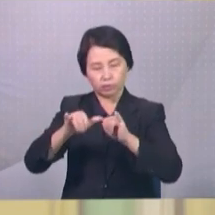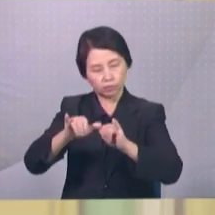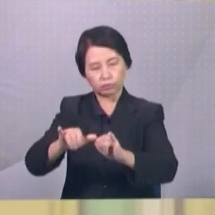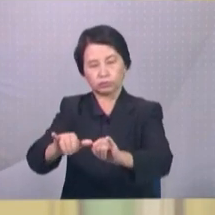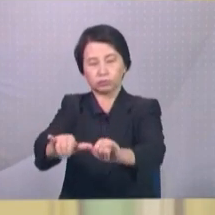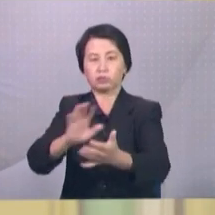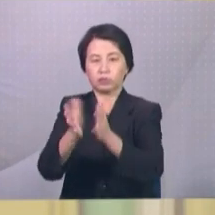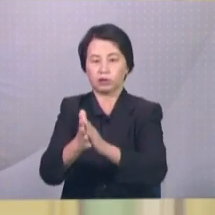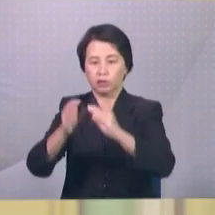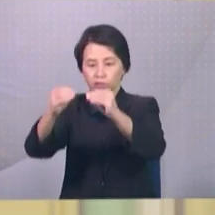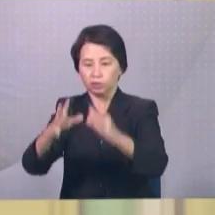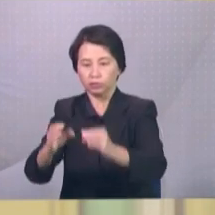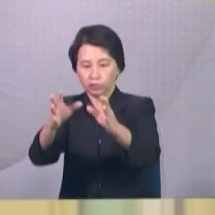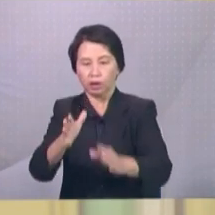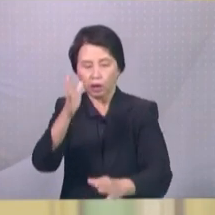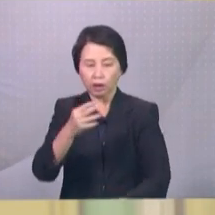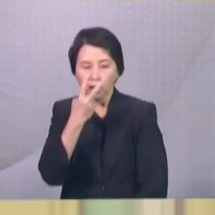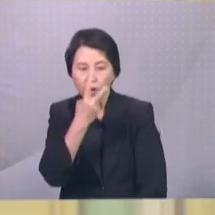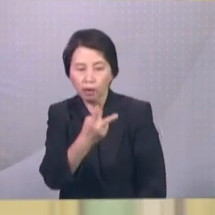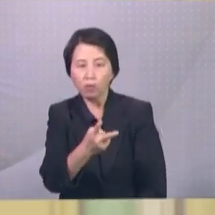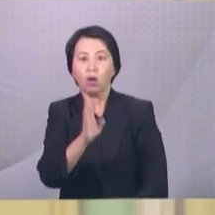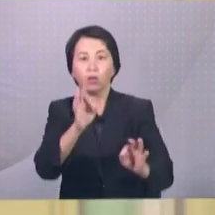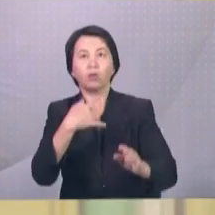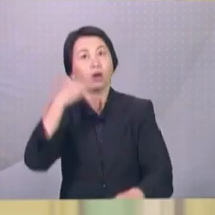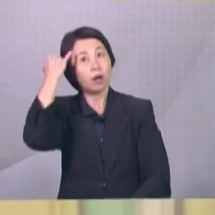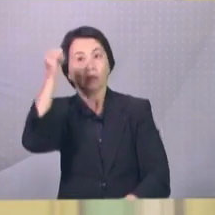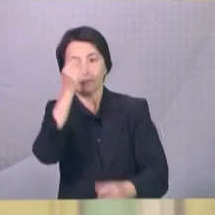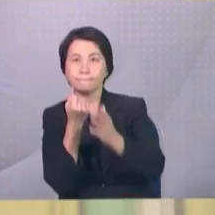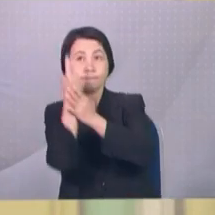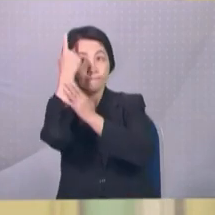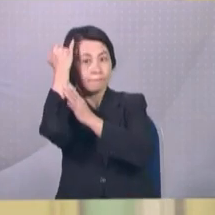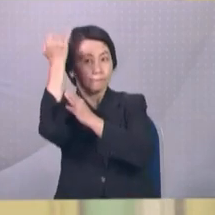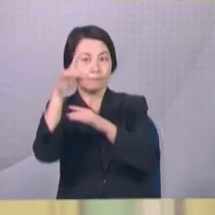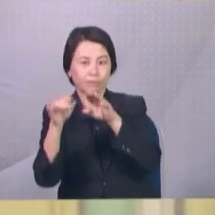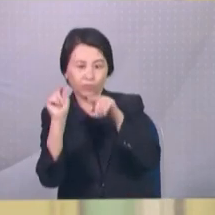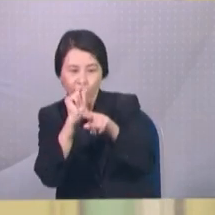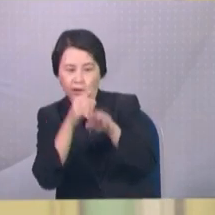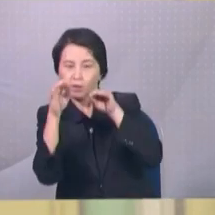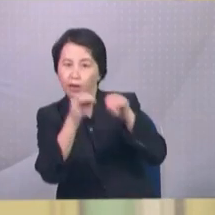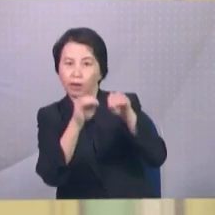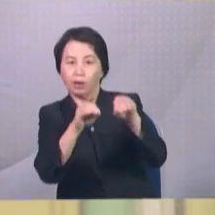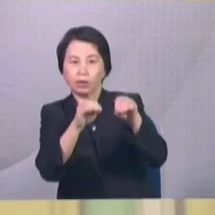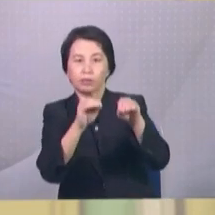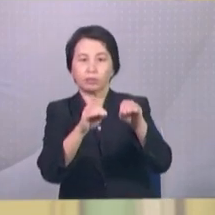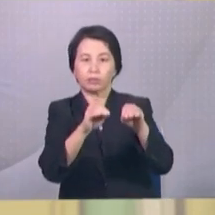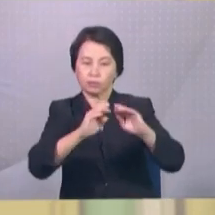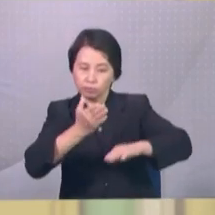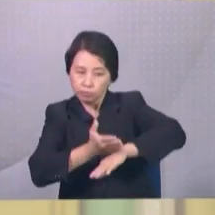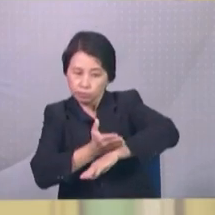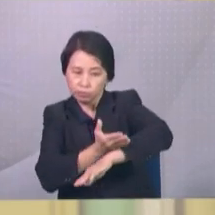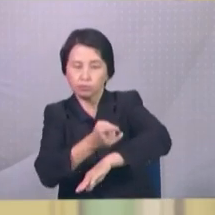berterusan, maka guru-guru sendiri akan nampak ruang-ruang atau peluang-peluang yang boleh digunakan untuk